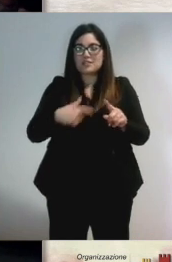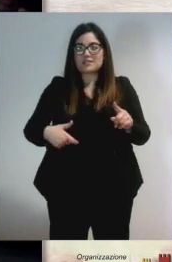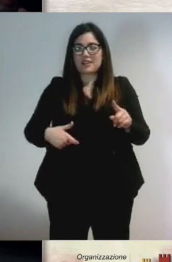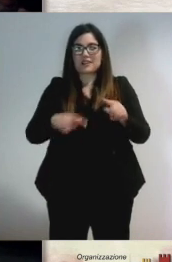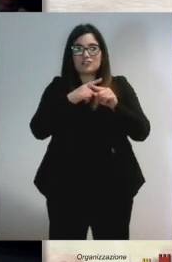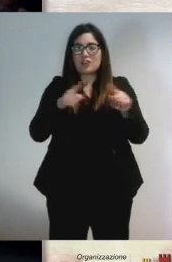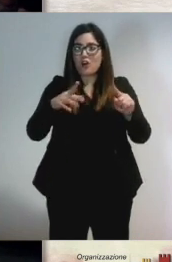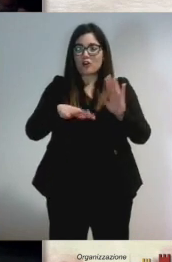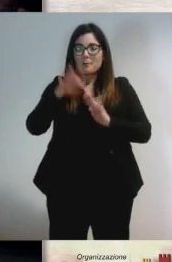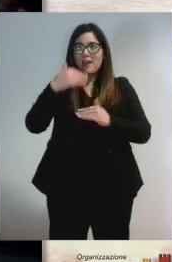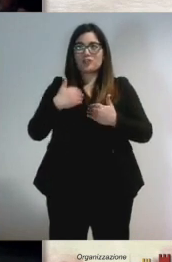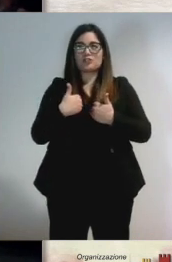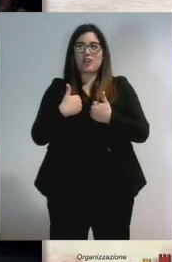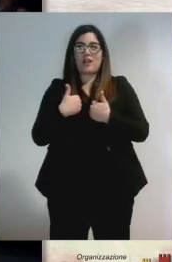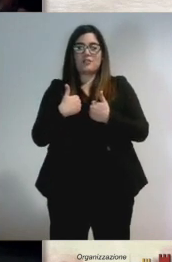eletto